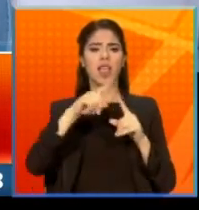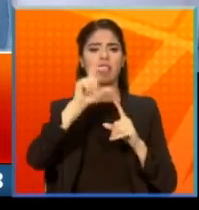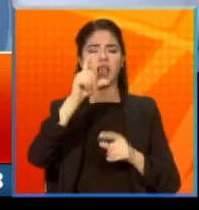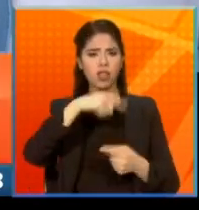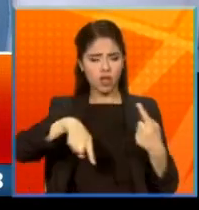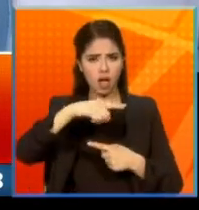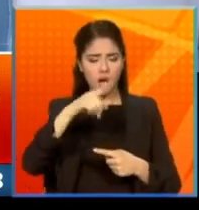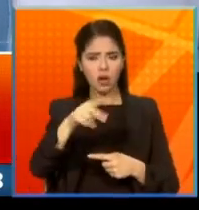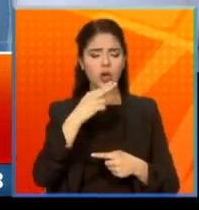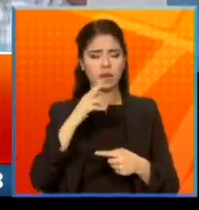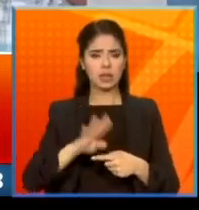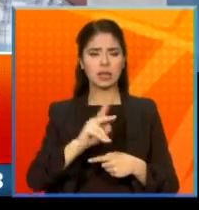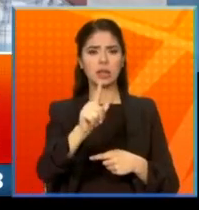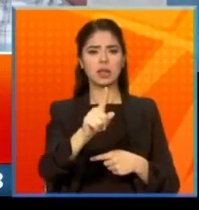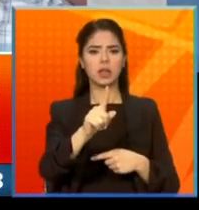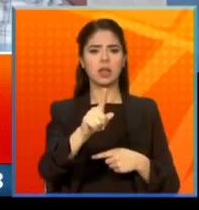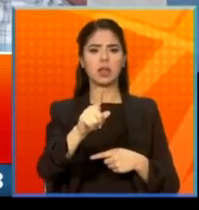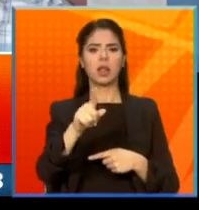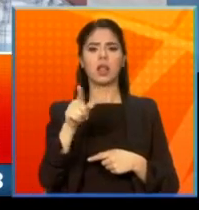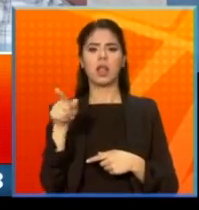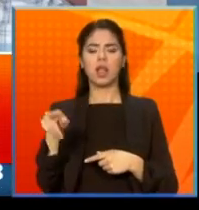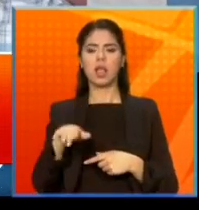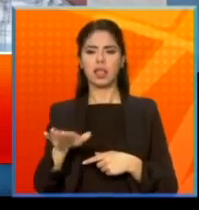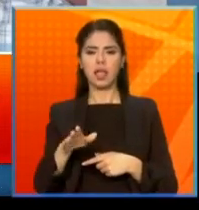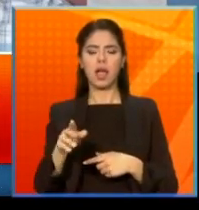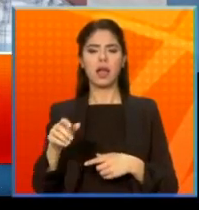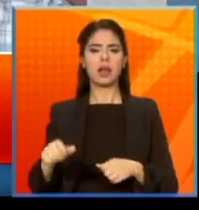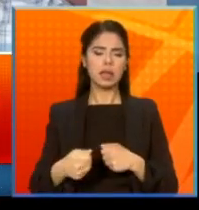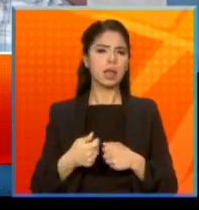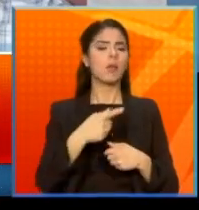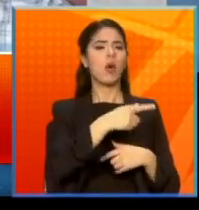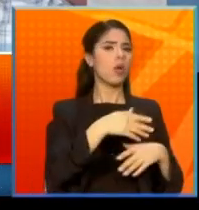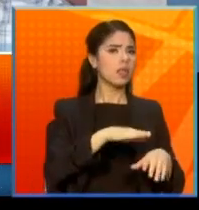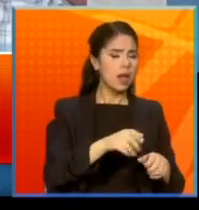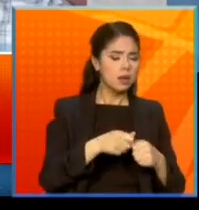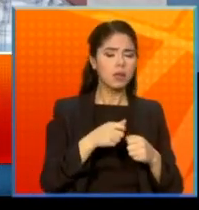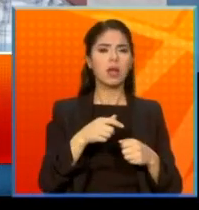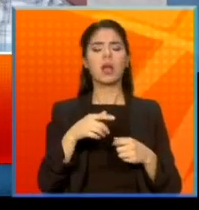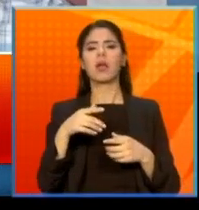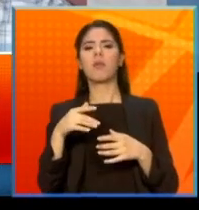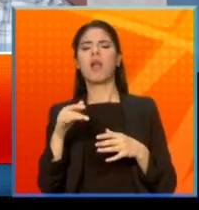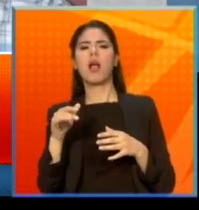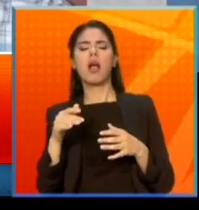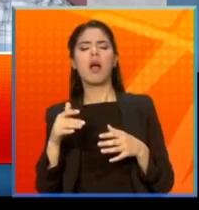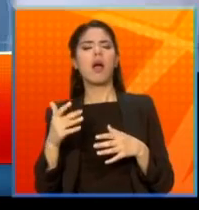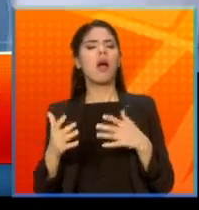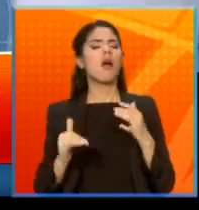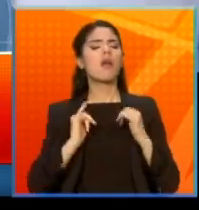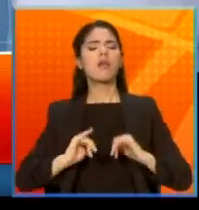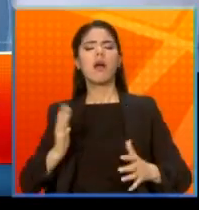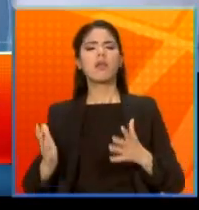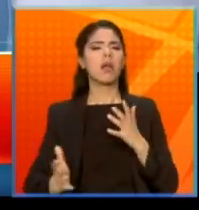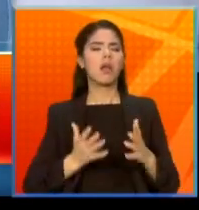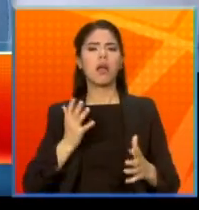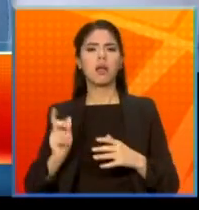artık oralarda. O terliği mi giysem, bu terliği mi giysem? Oyalıyor ayaklarını. Anne ben gideyim dedim. Aa